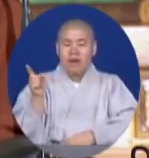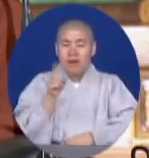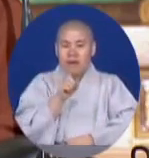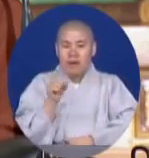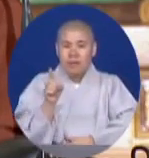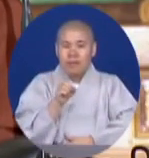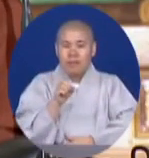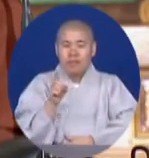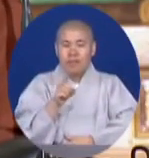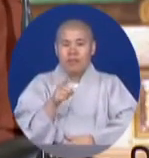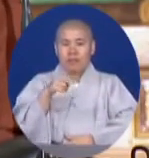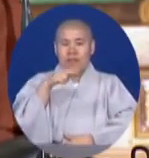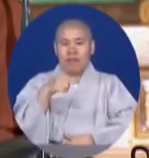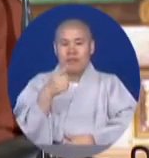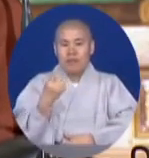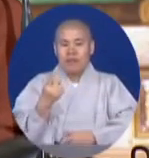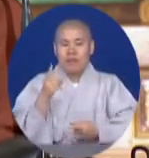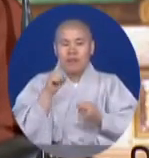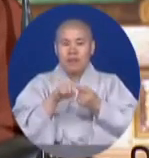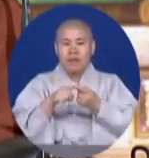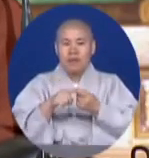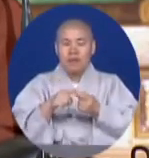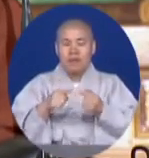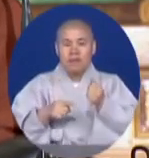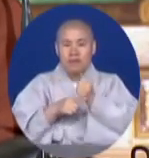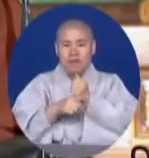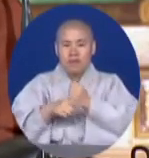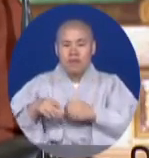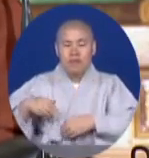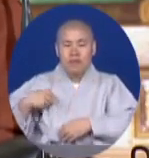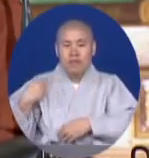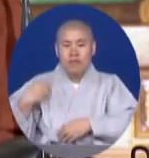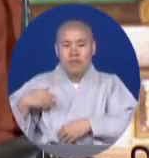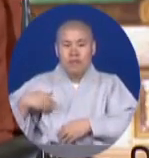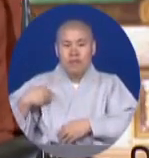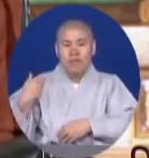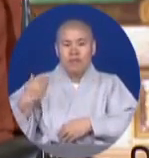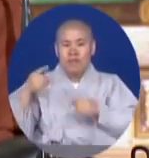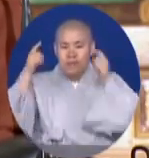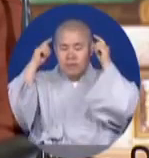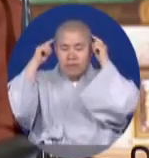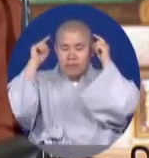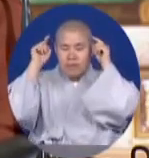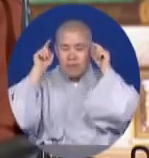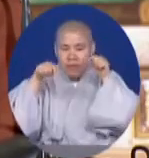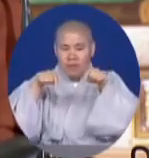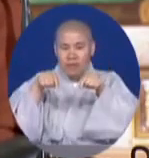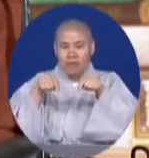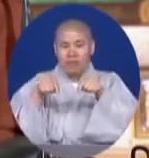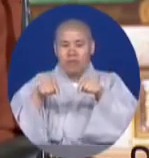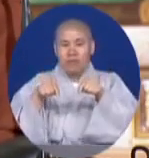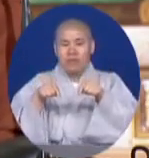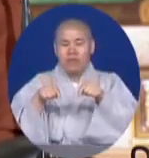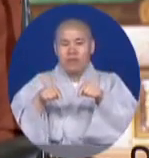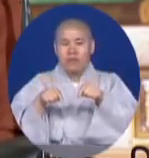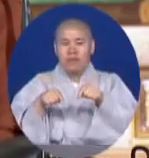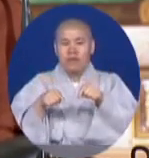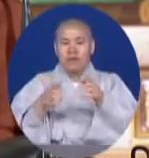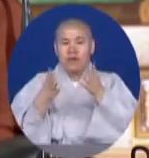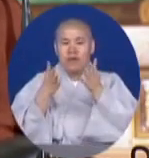아무 도에 대한 뜻을 모르고 그런 어리석음을